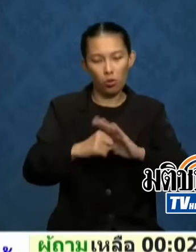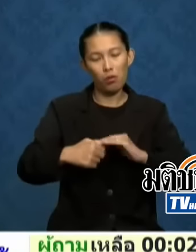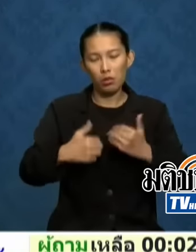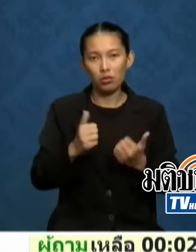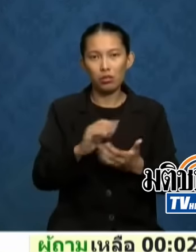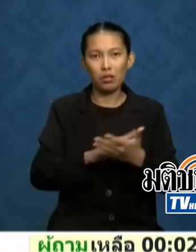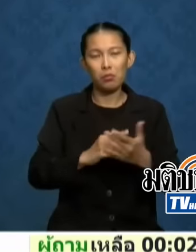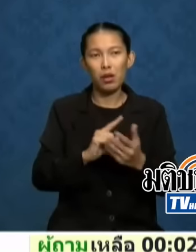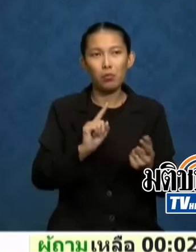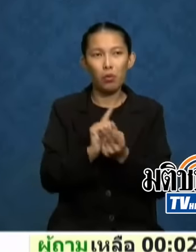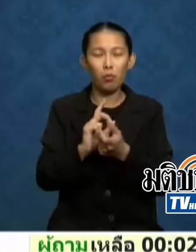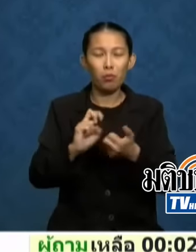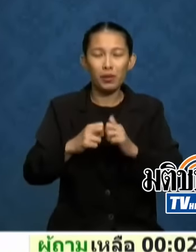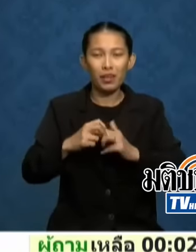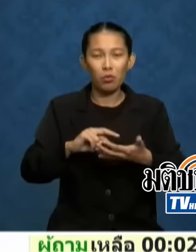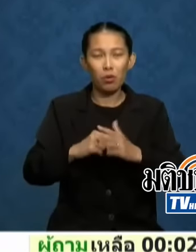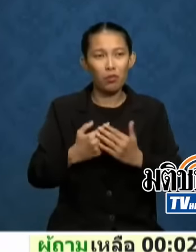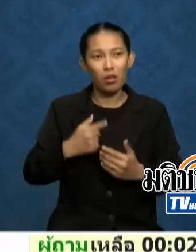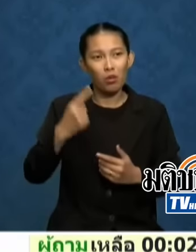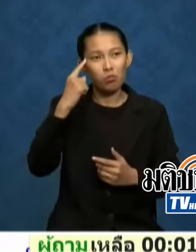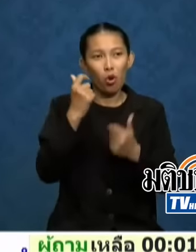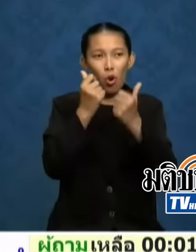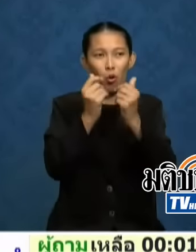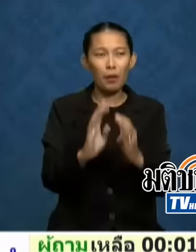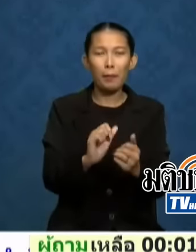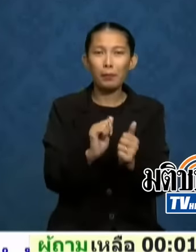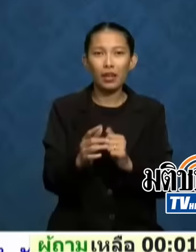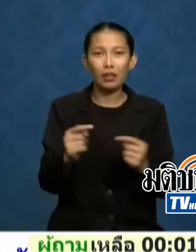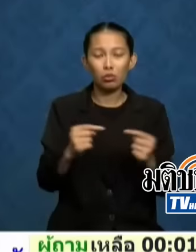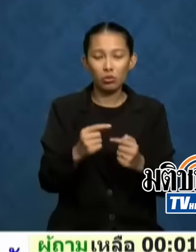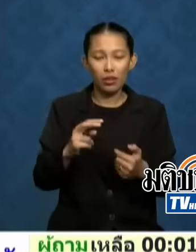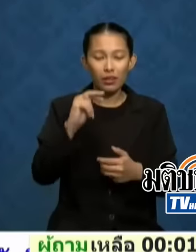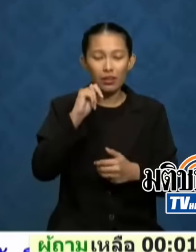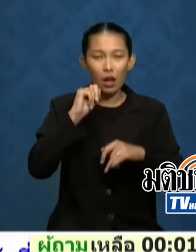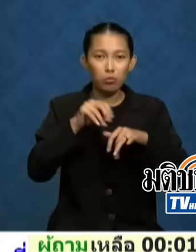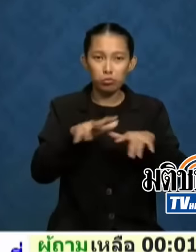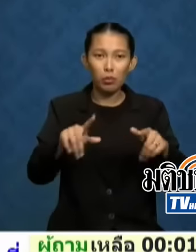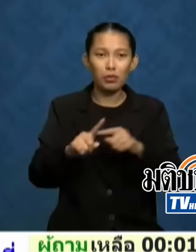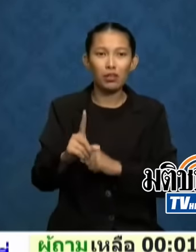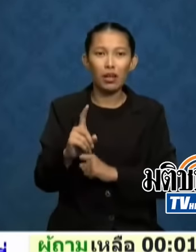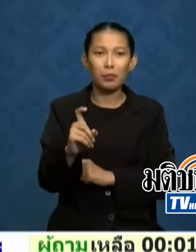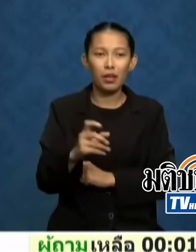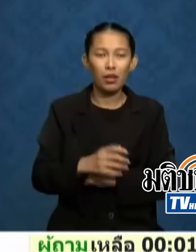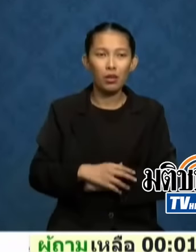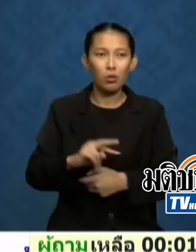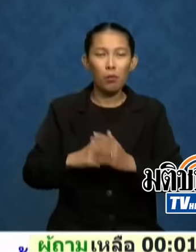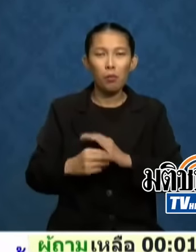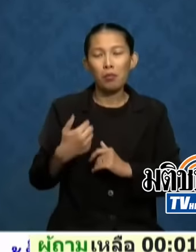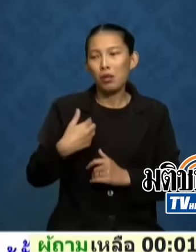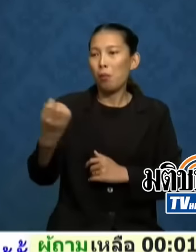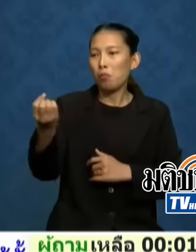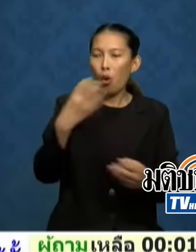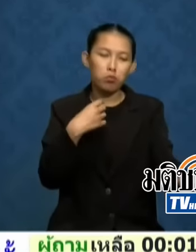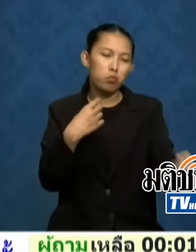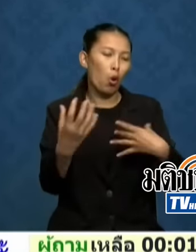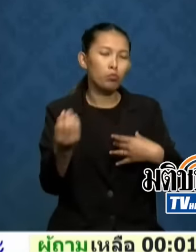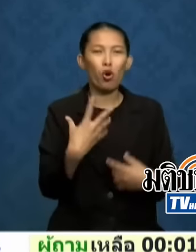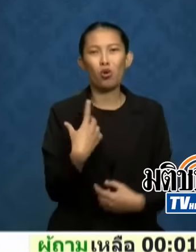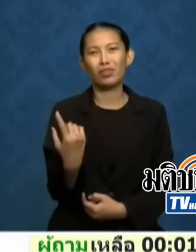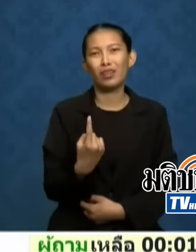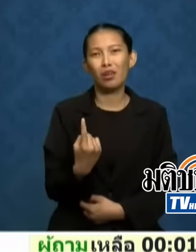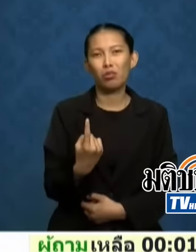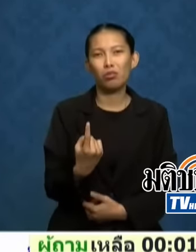ราเนี่ยพลาดไปหมดเราไม่สามารถดีไซน์ได้เลยไม่สามารถออกแบบในการระบายน้ำได้อย่างคล่องตัวเราใช้แต่คำว่าเขาว่ากันว่าอย่างเดียว